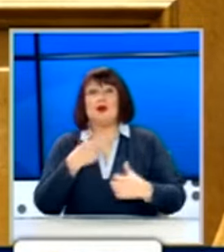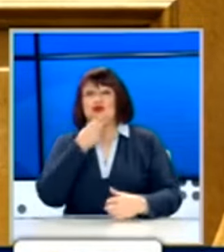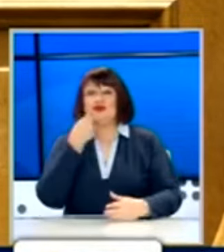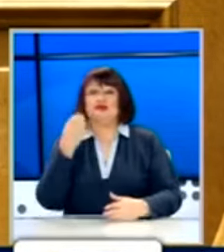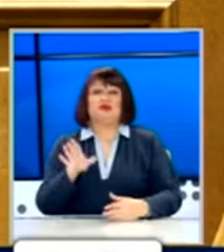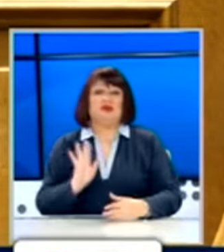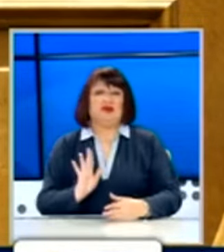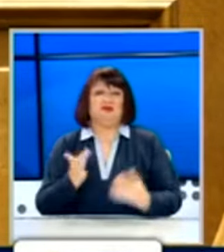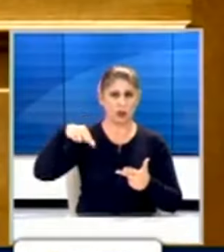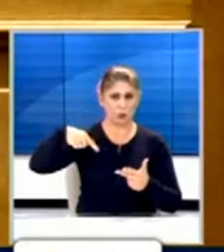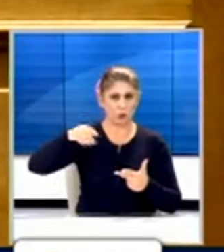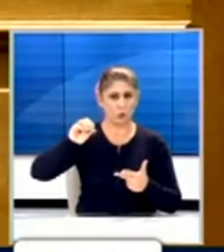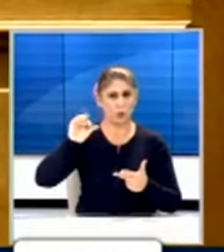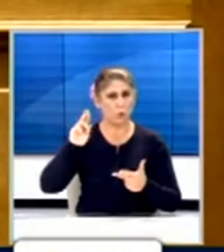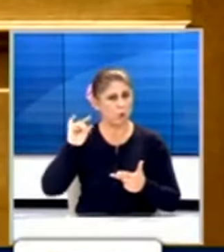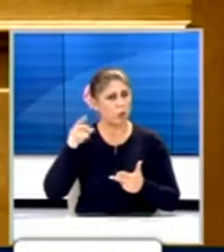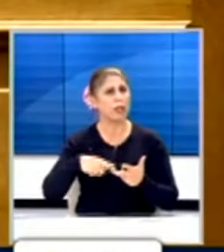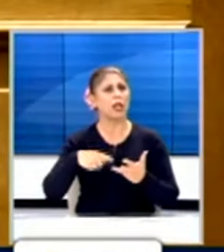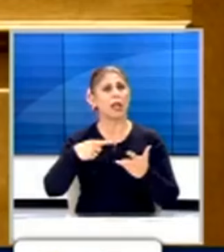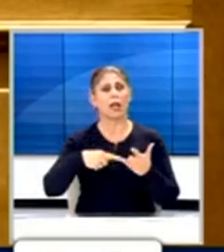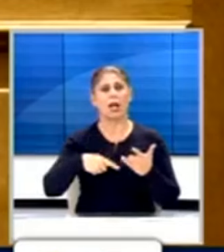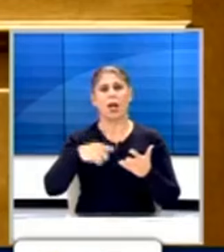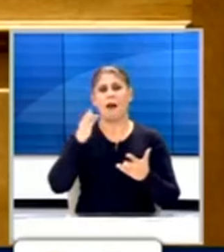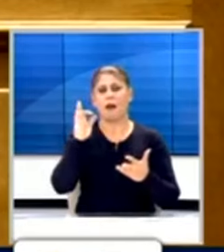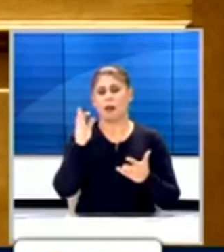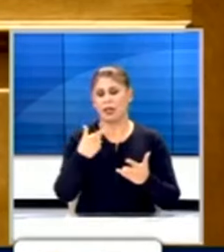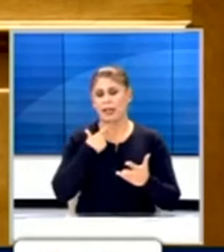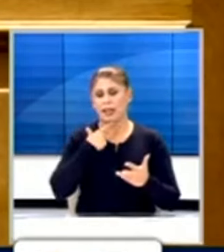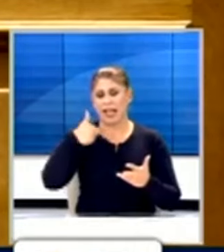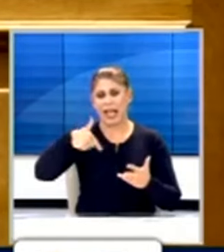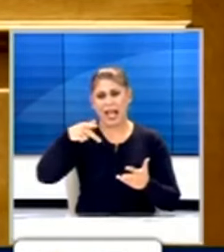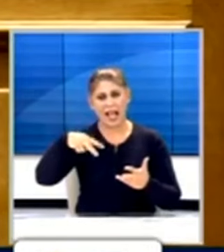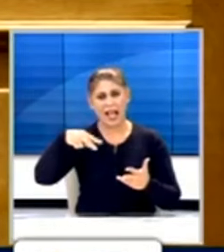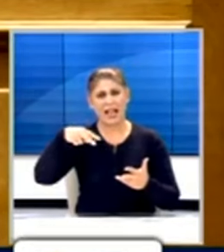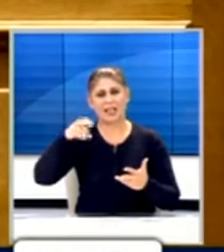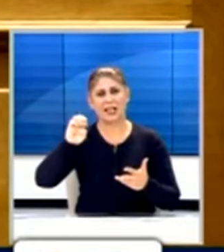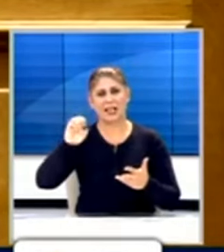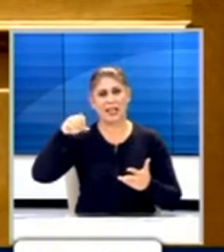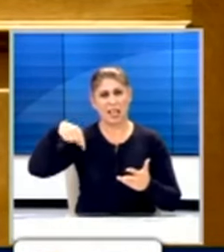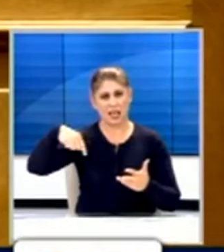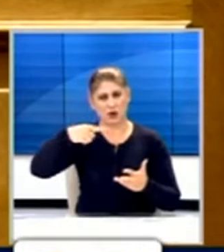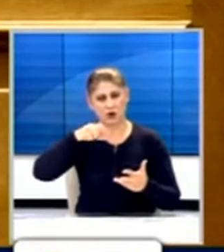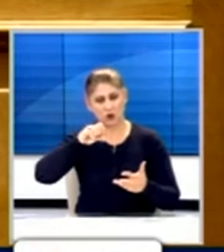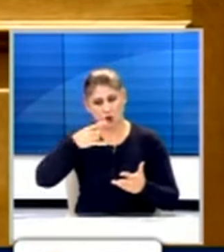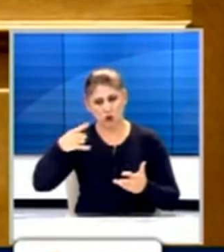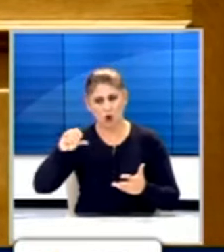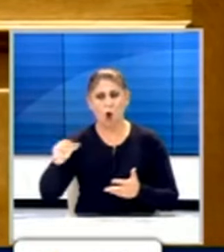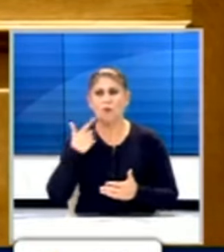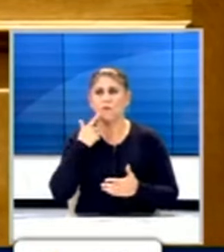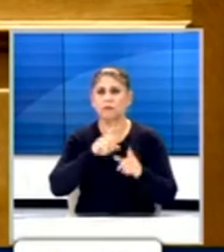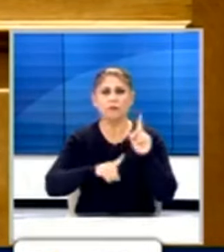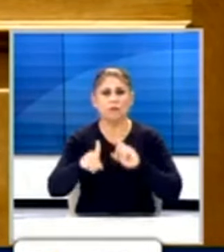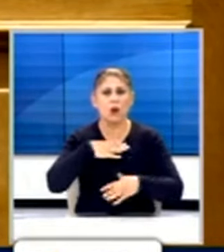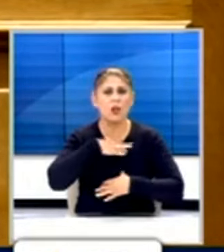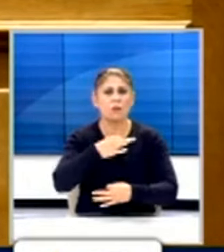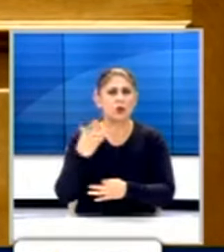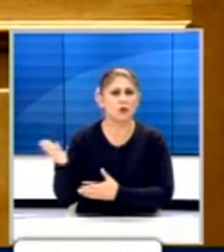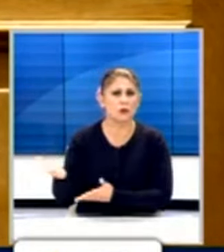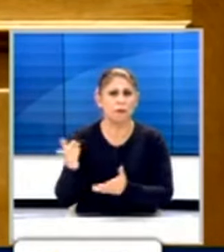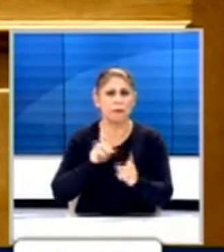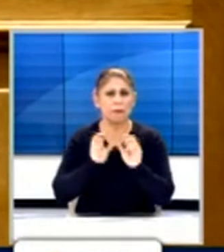της αξιωματικής αντιπολίτευσης. Όταν λοιπόν, για να είμαι απολύτως σαφής και θεσμικός κύριε Πρόεδρε, το κόμμα της